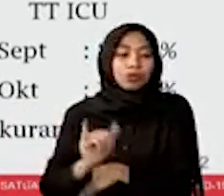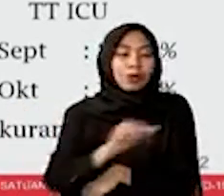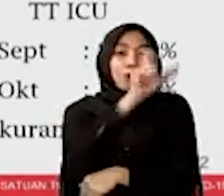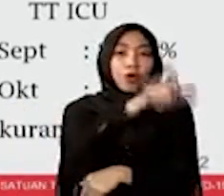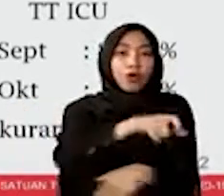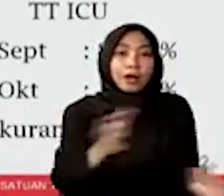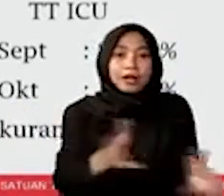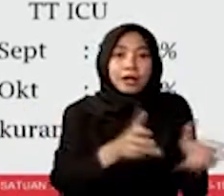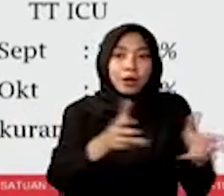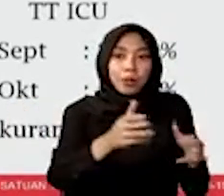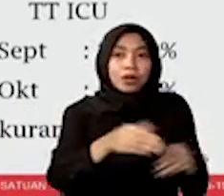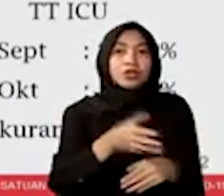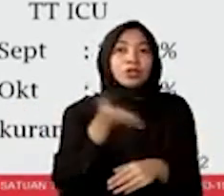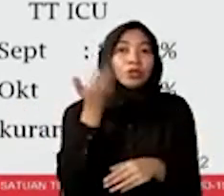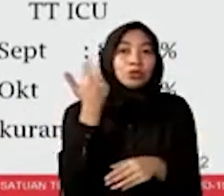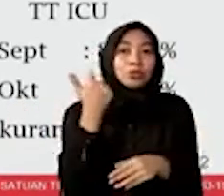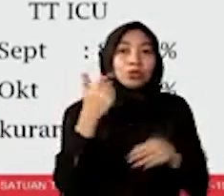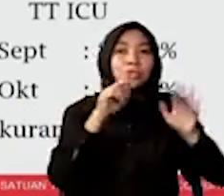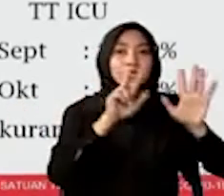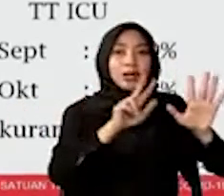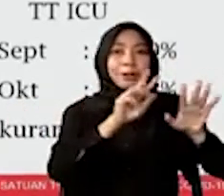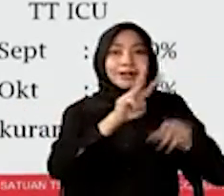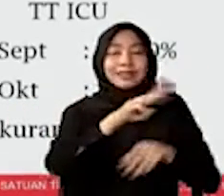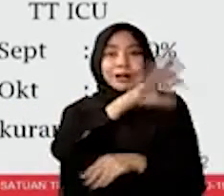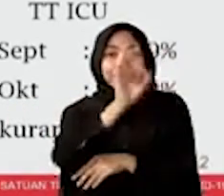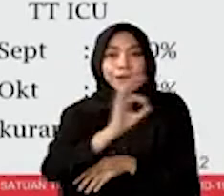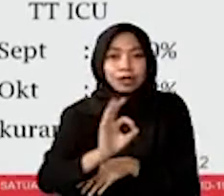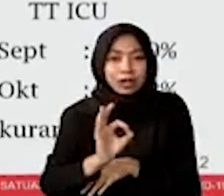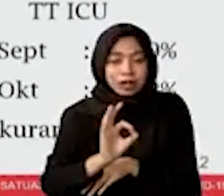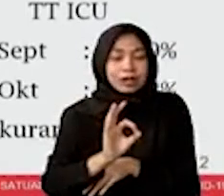ada di 83% atau